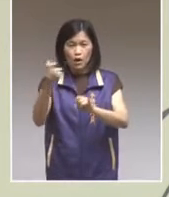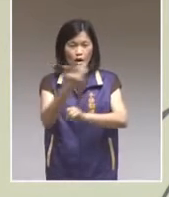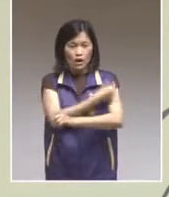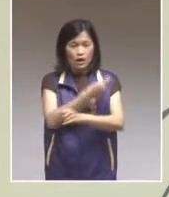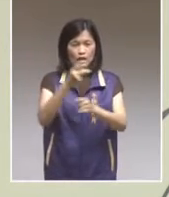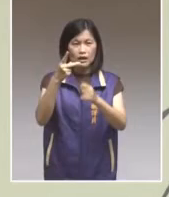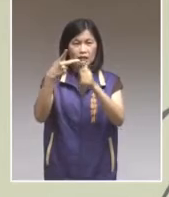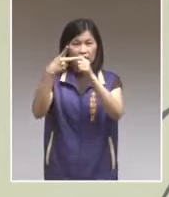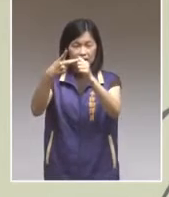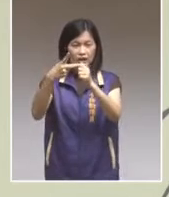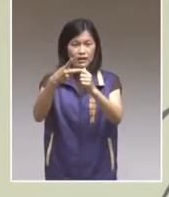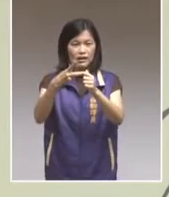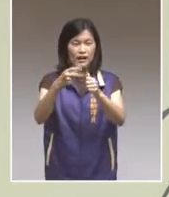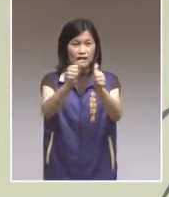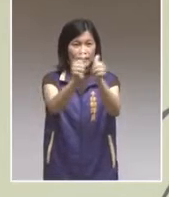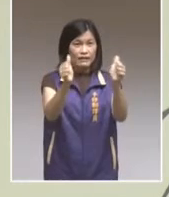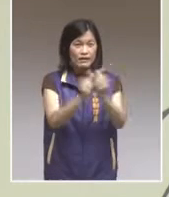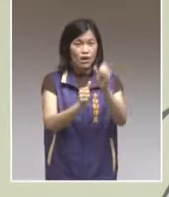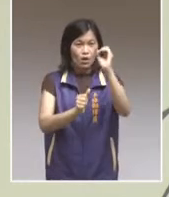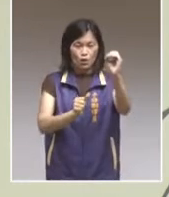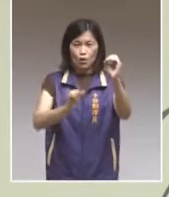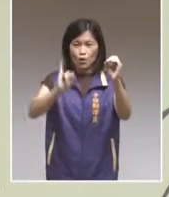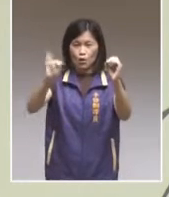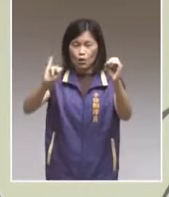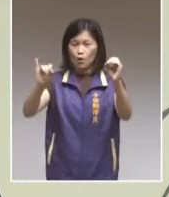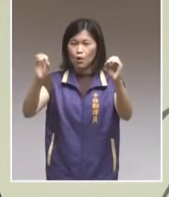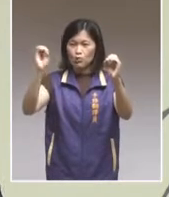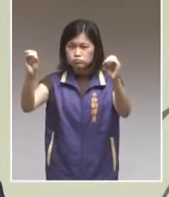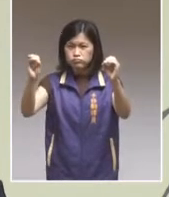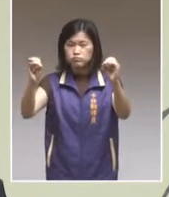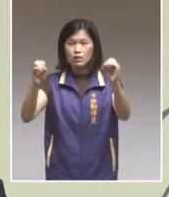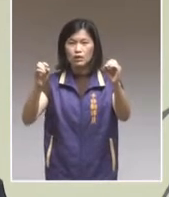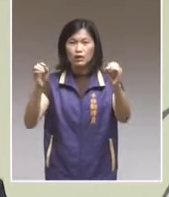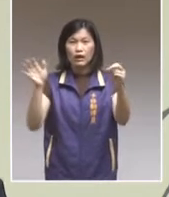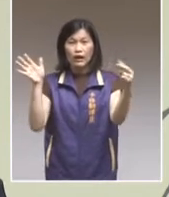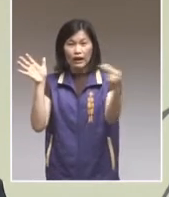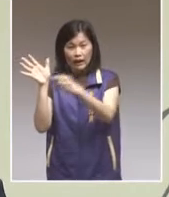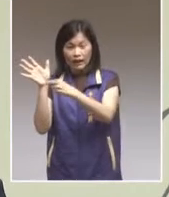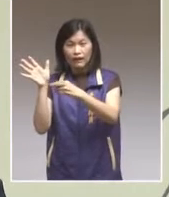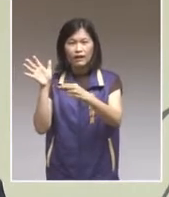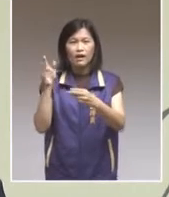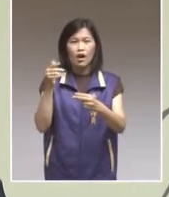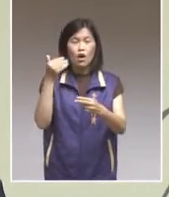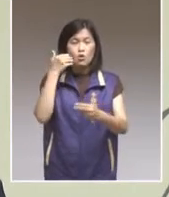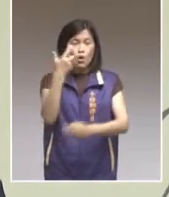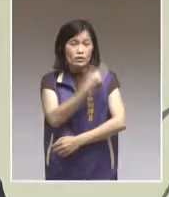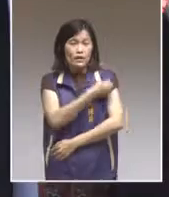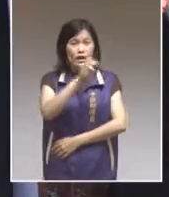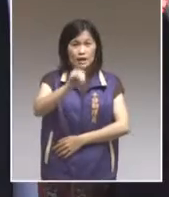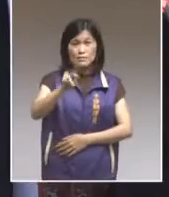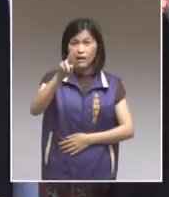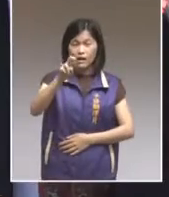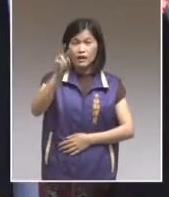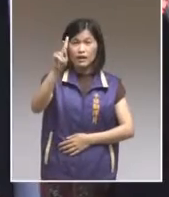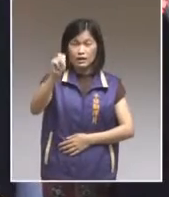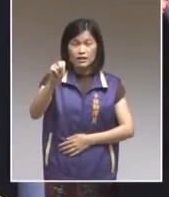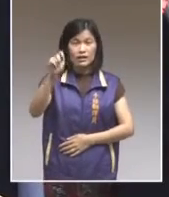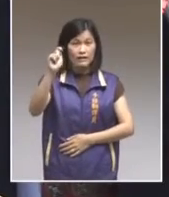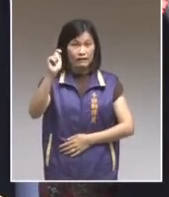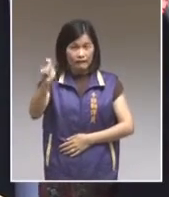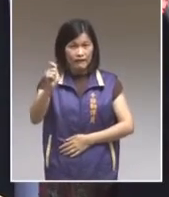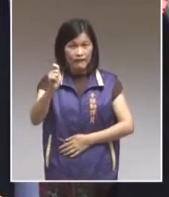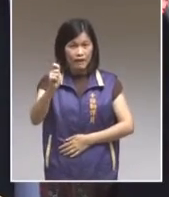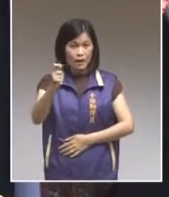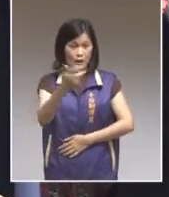也是0，女生也是0。所以我们在这里就可以看到，施打 mRNA 疫苗导